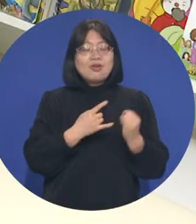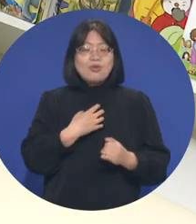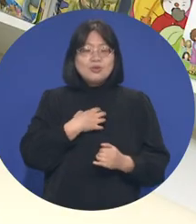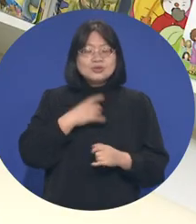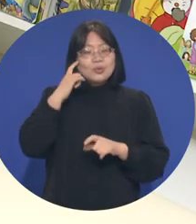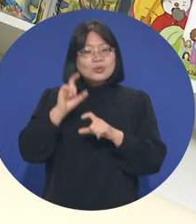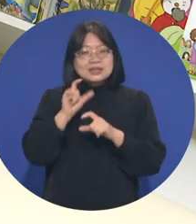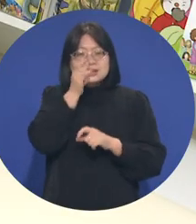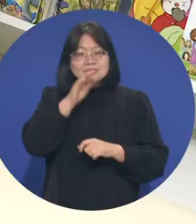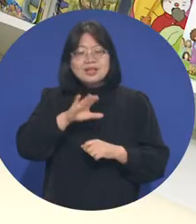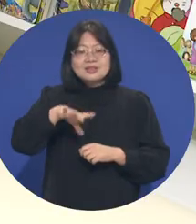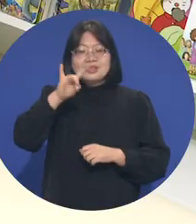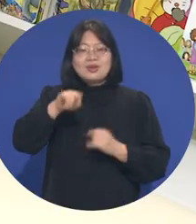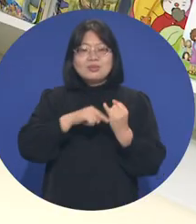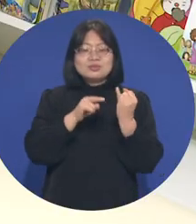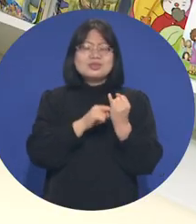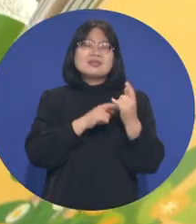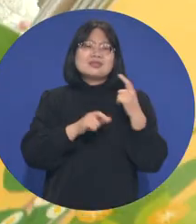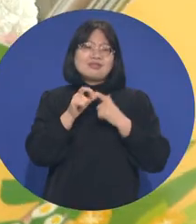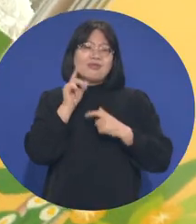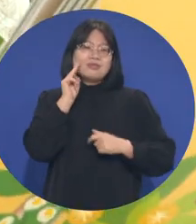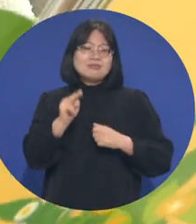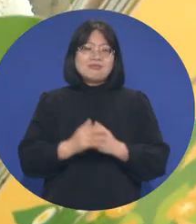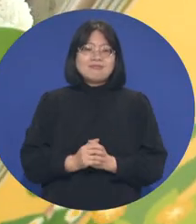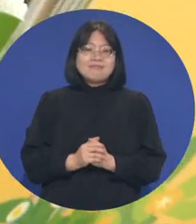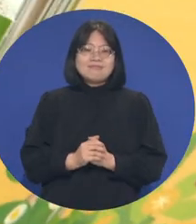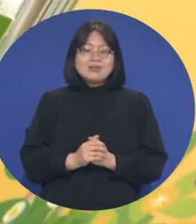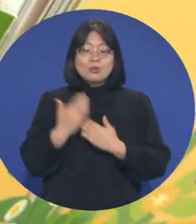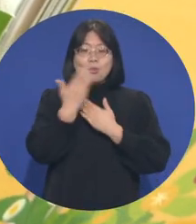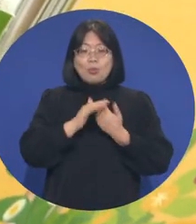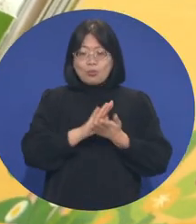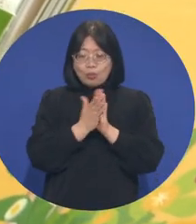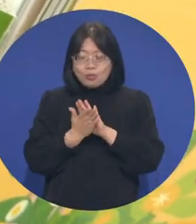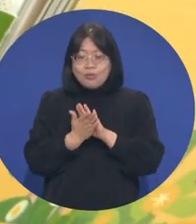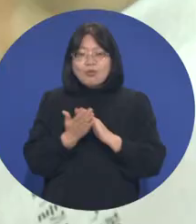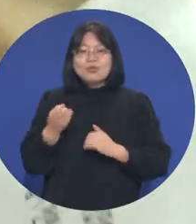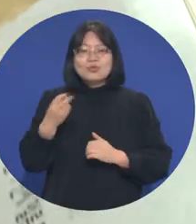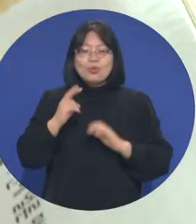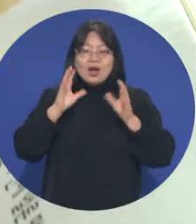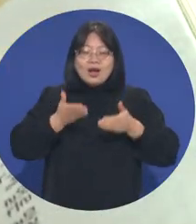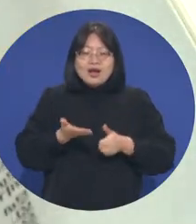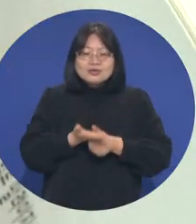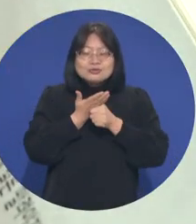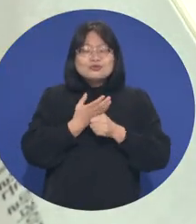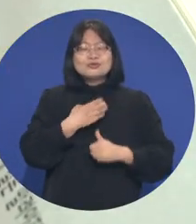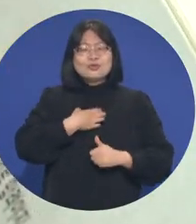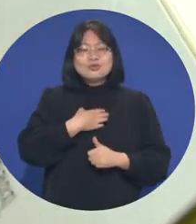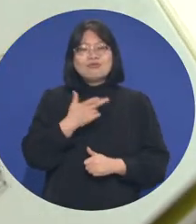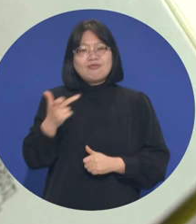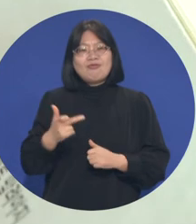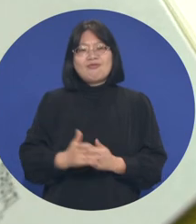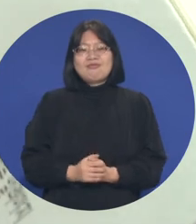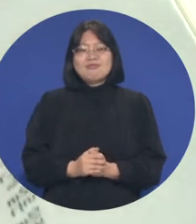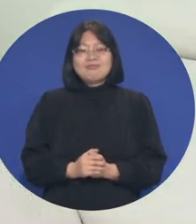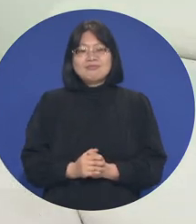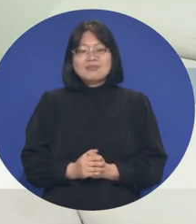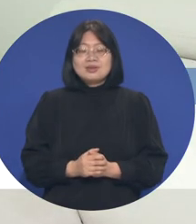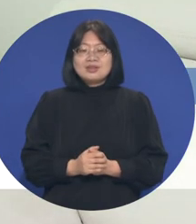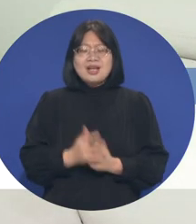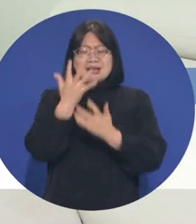고민이 있지만 첫 임신은 특히 더 그렇습니다 몸의 변화는 물론이고 육아에 대한 걱정도 태산입니다